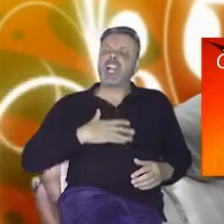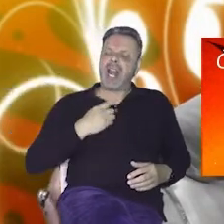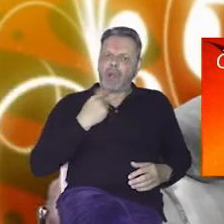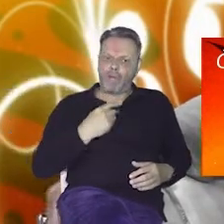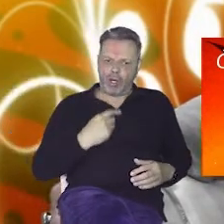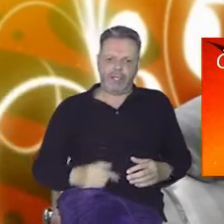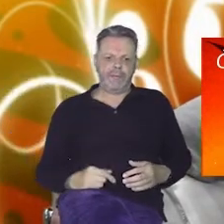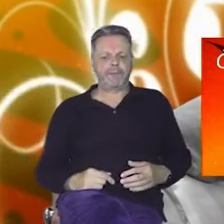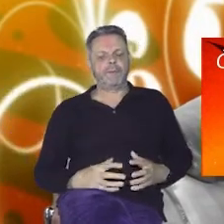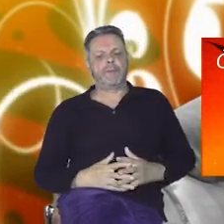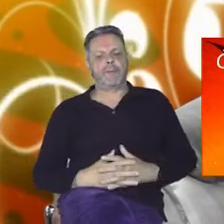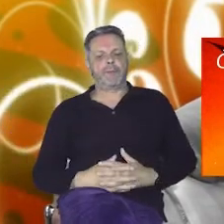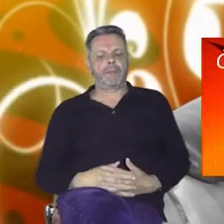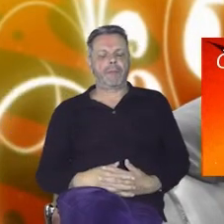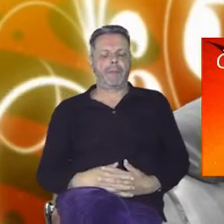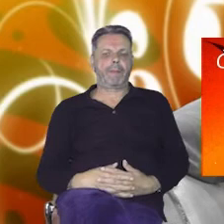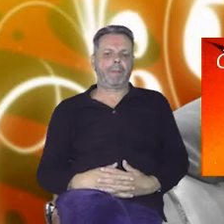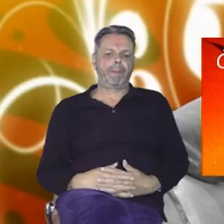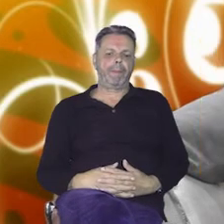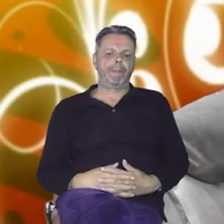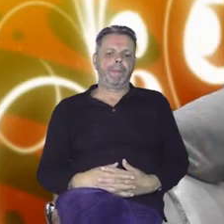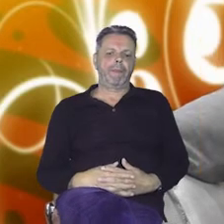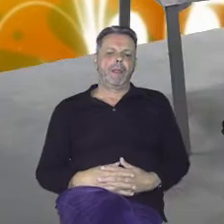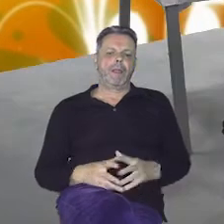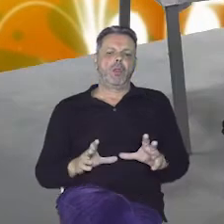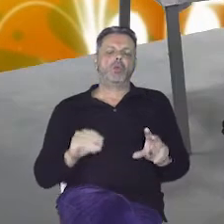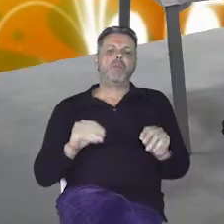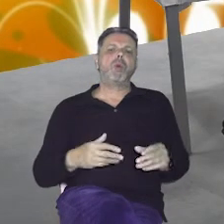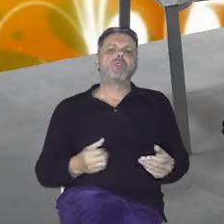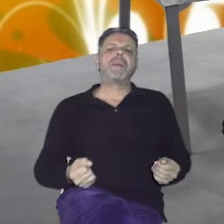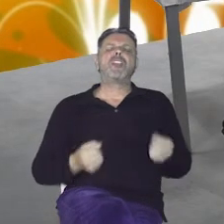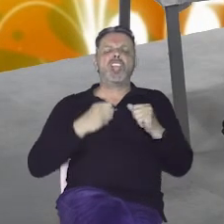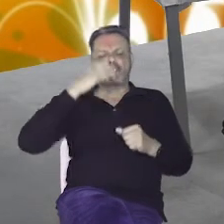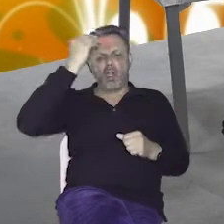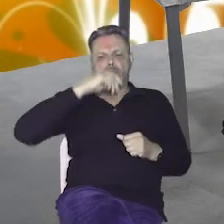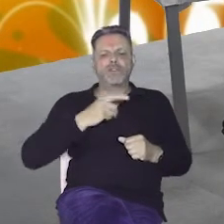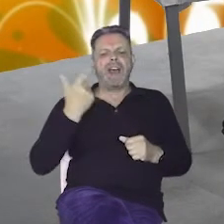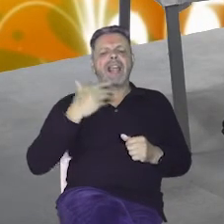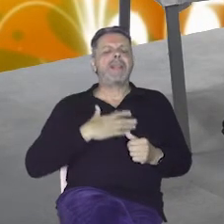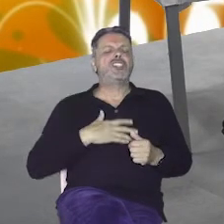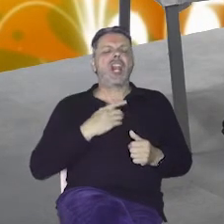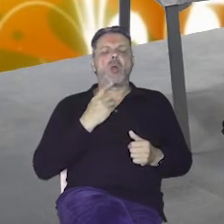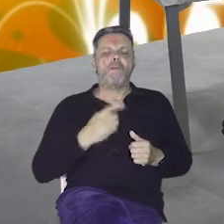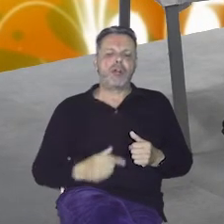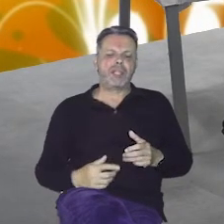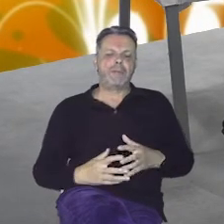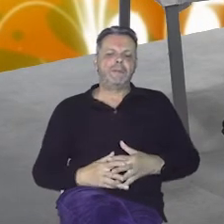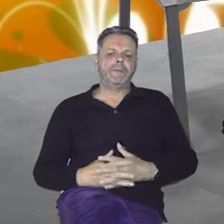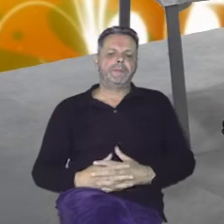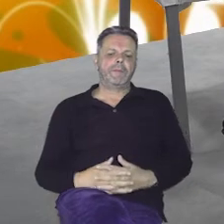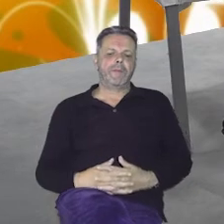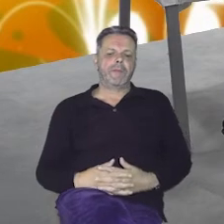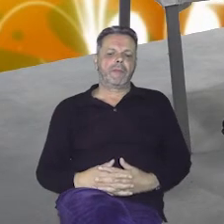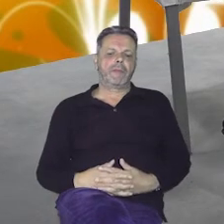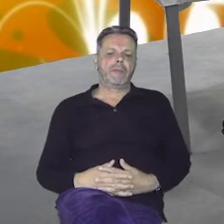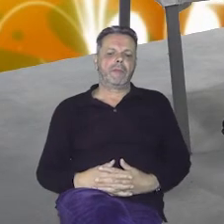zaboravimo govoriti, tako je, upravo to. Da često ljudi imaju teška iskustva, a ne žele govoriti jer je uvijek još je uvijek korisnik u tom